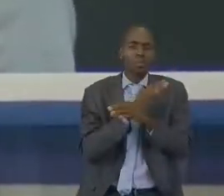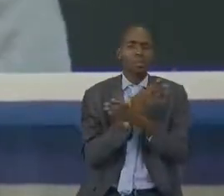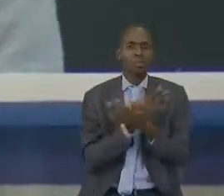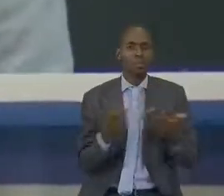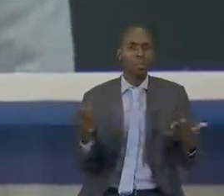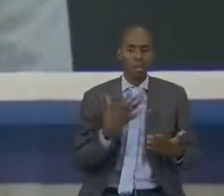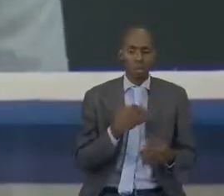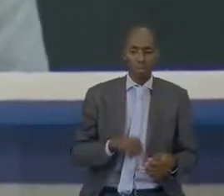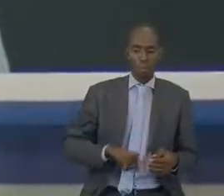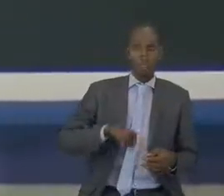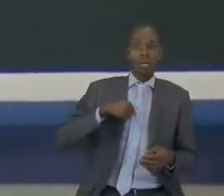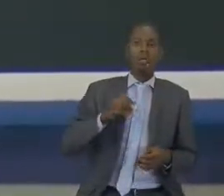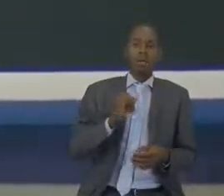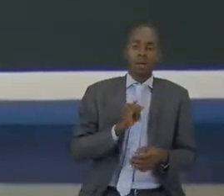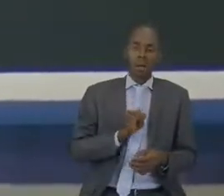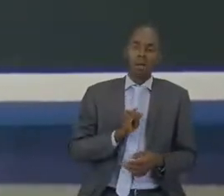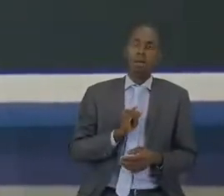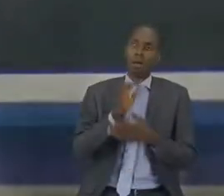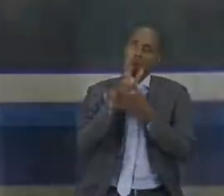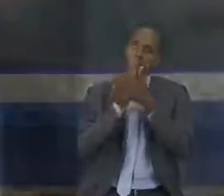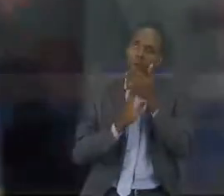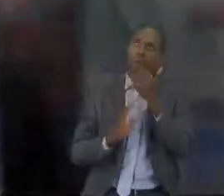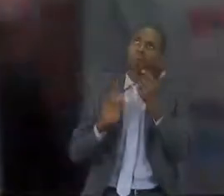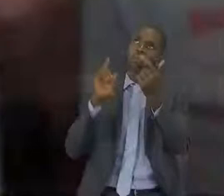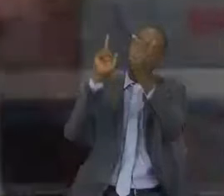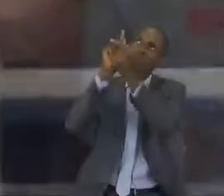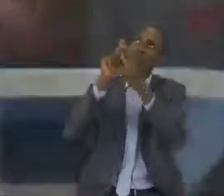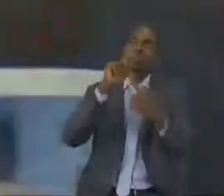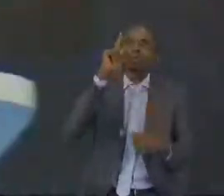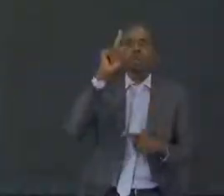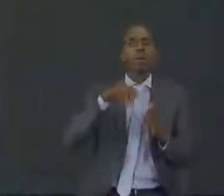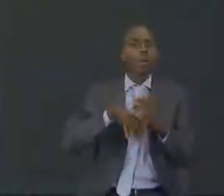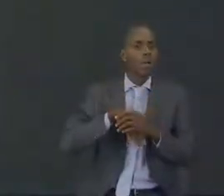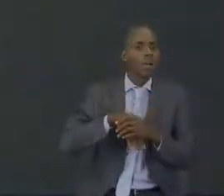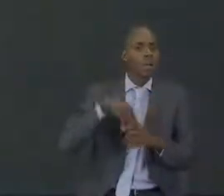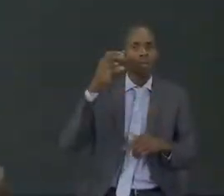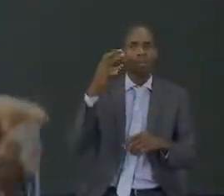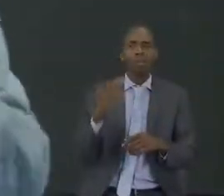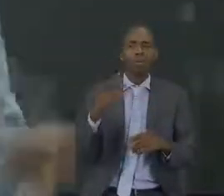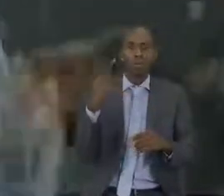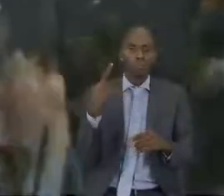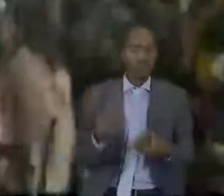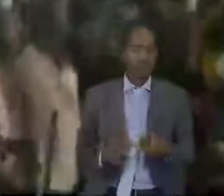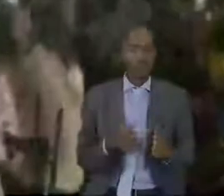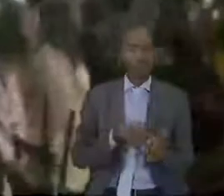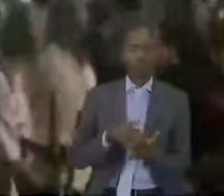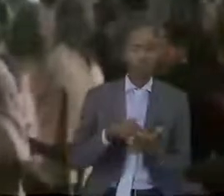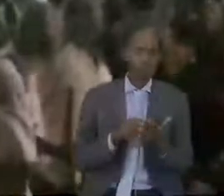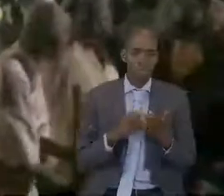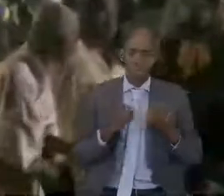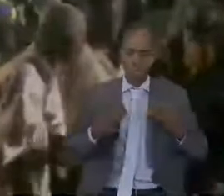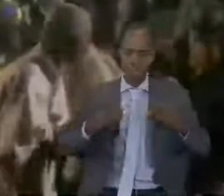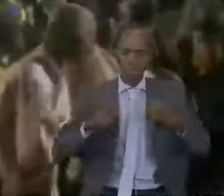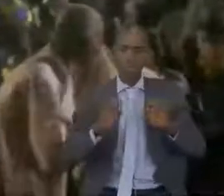Et de mes efforts défaillants, j'ai